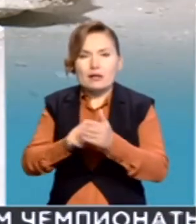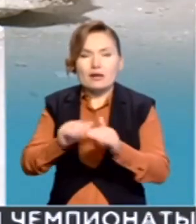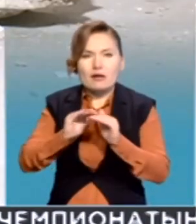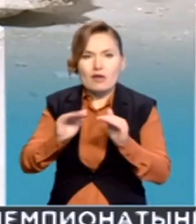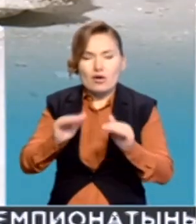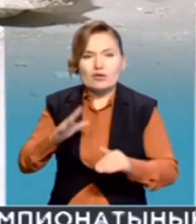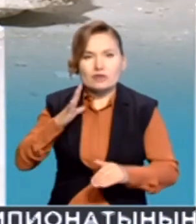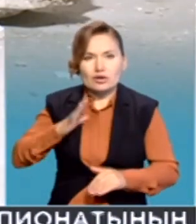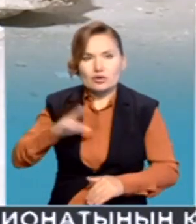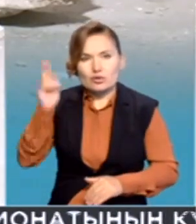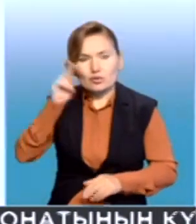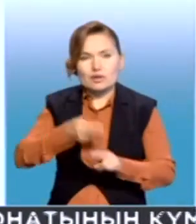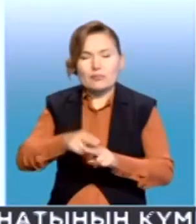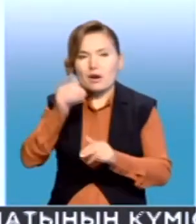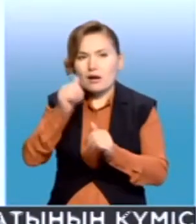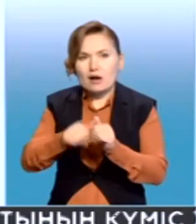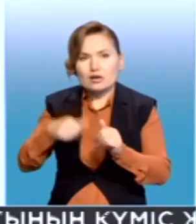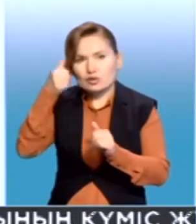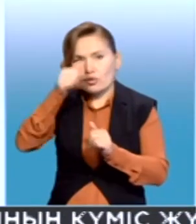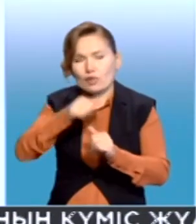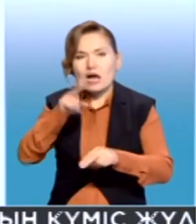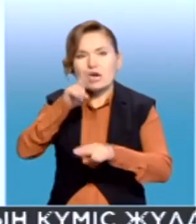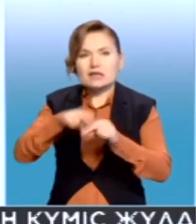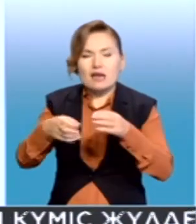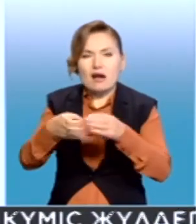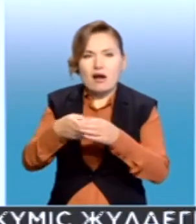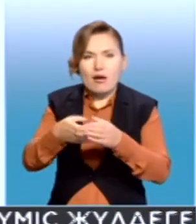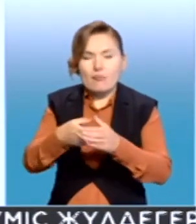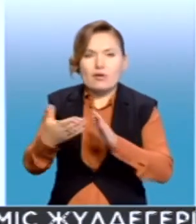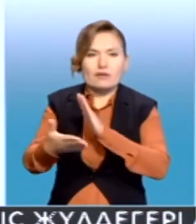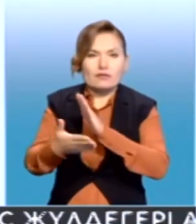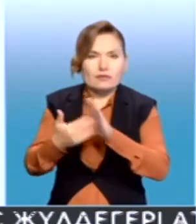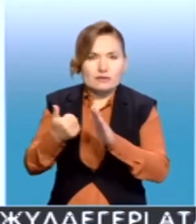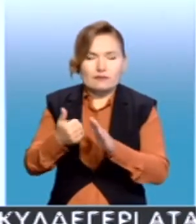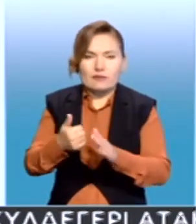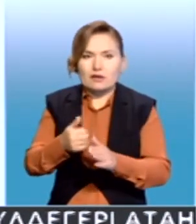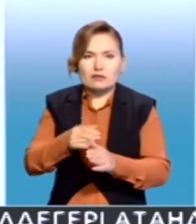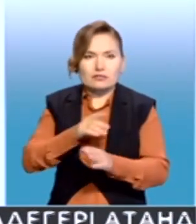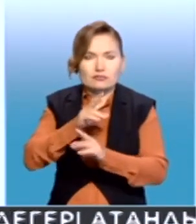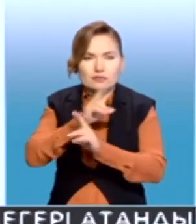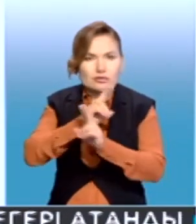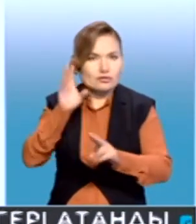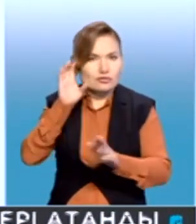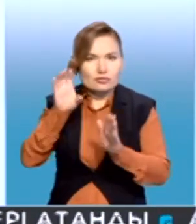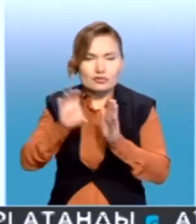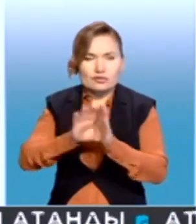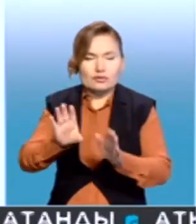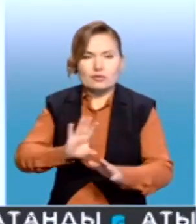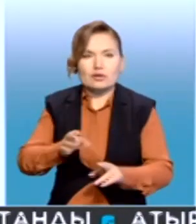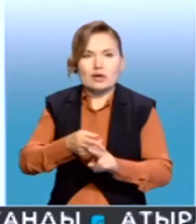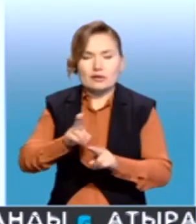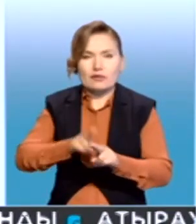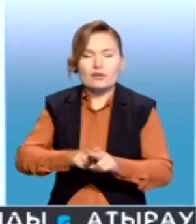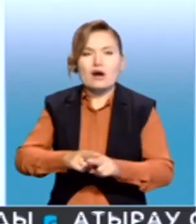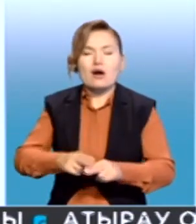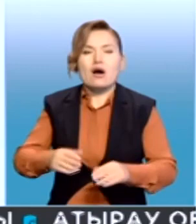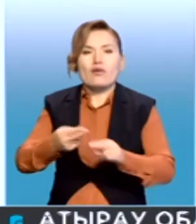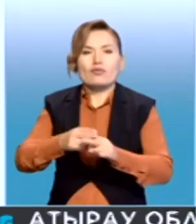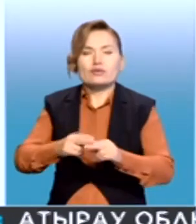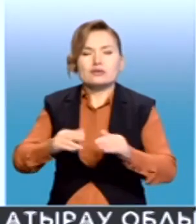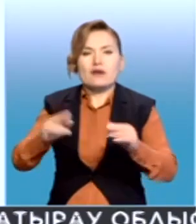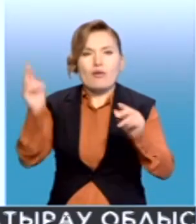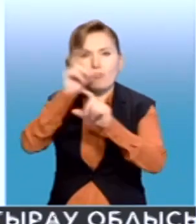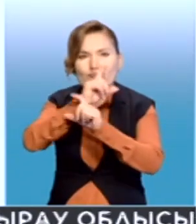өкілдерін жылда шақыртамыз дейді. Фундамент жарты метрге отырды ғой. Енді мынағы бар, мынағы бар, мен